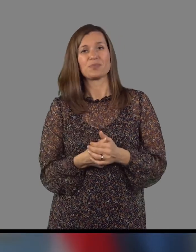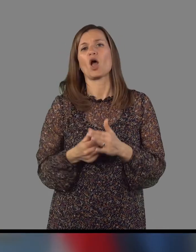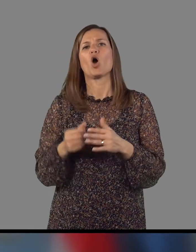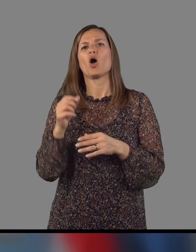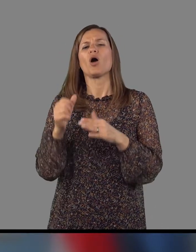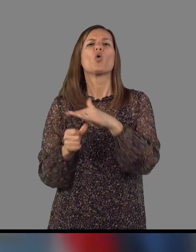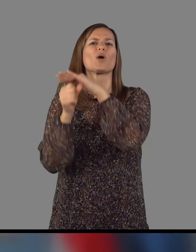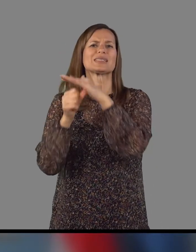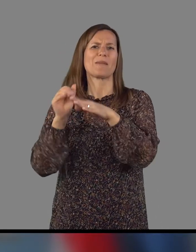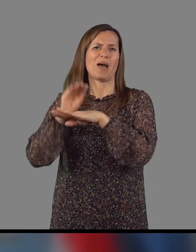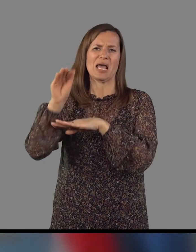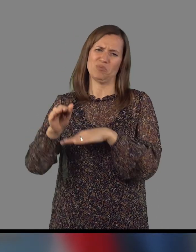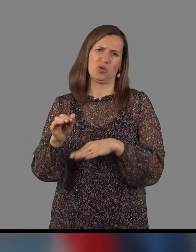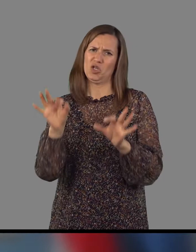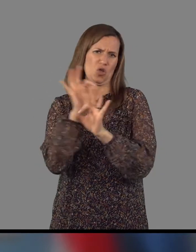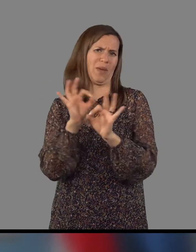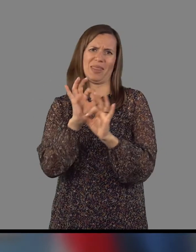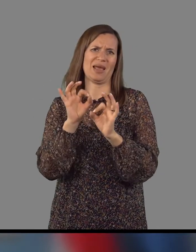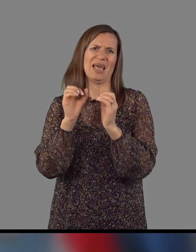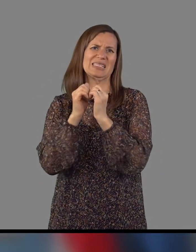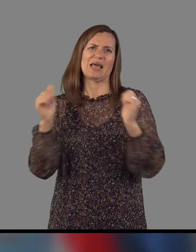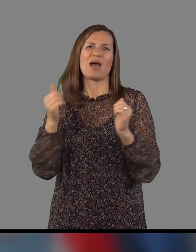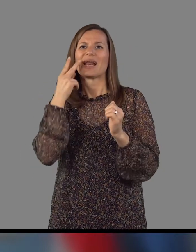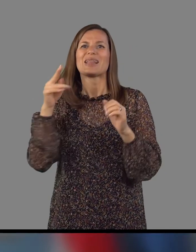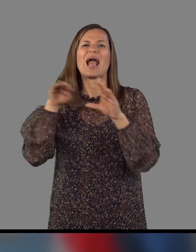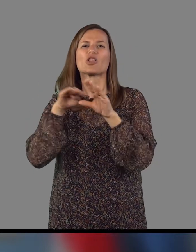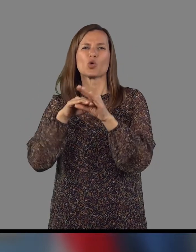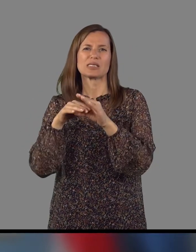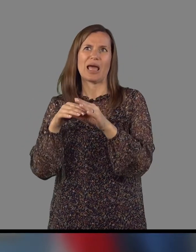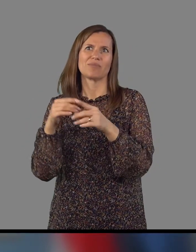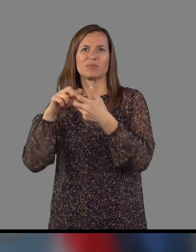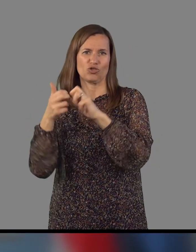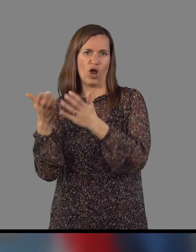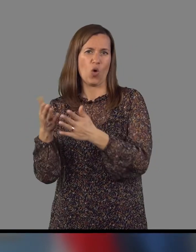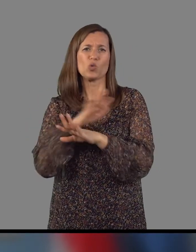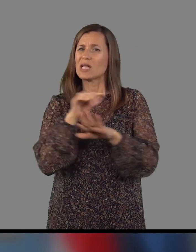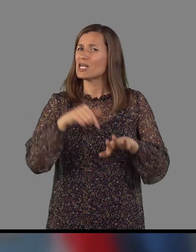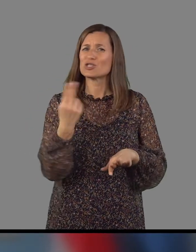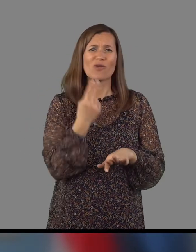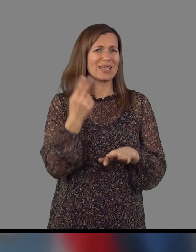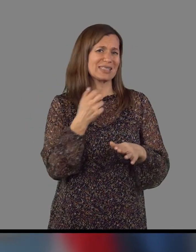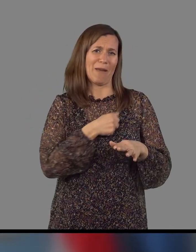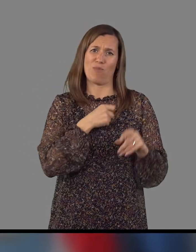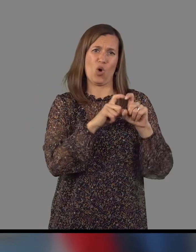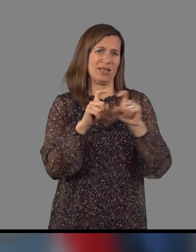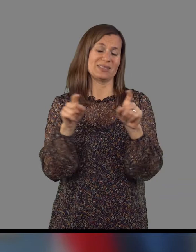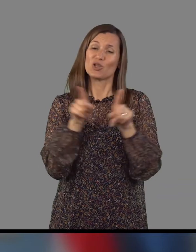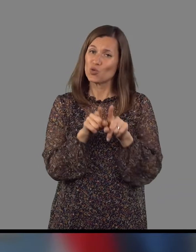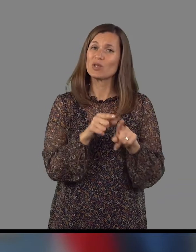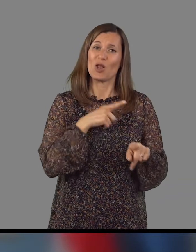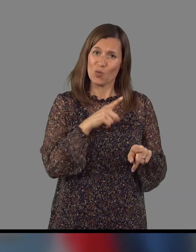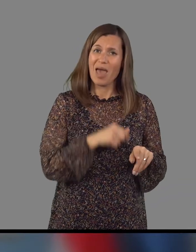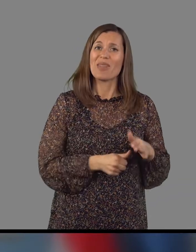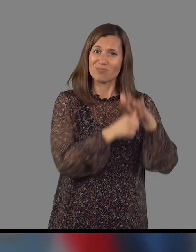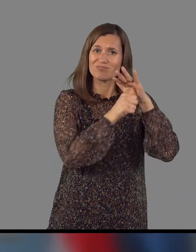Poglejte, UKC Maribor ni prav nobena izjema glede kadrovske stiske. Čisto vse slovenske bolnice in vključno z UKC